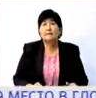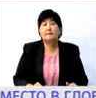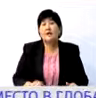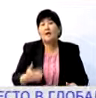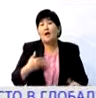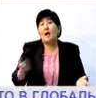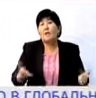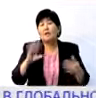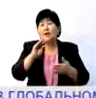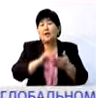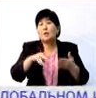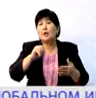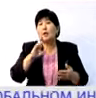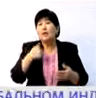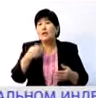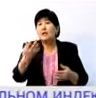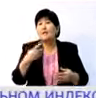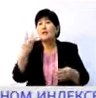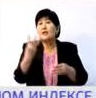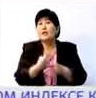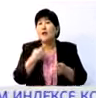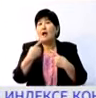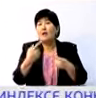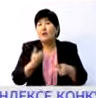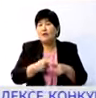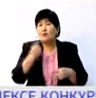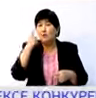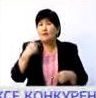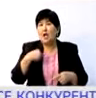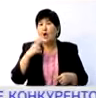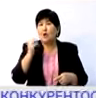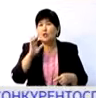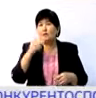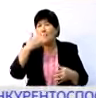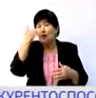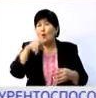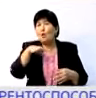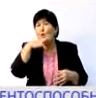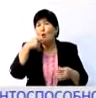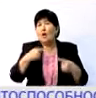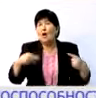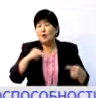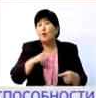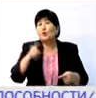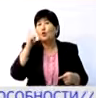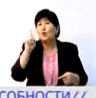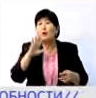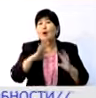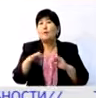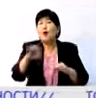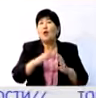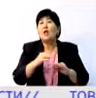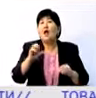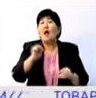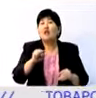Я поднял все протоколы. С вами я в третий раз говорю. Наверное, думаете, что Кушербаев забудет. У него много работы, чтобы думать об ауле